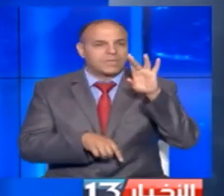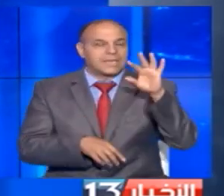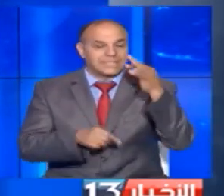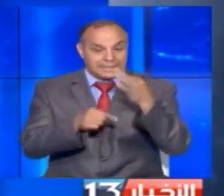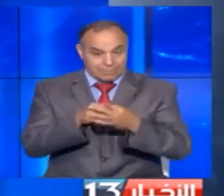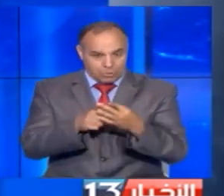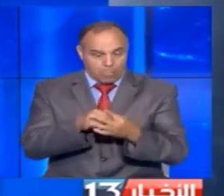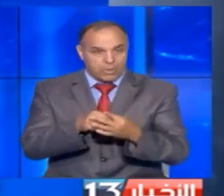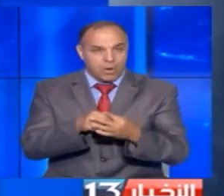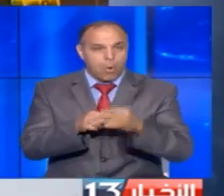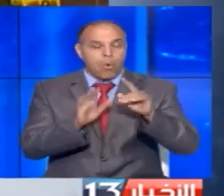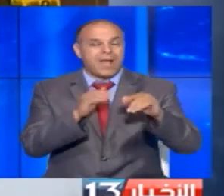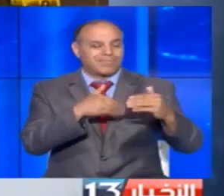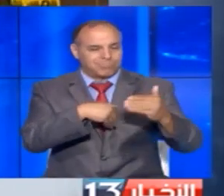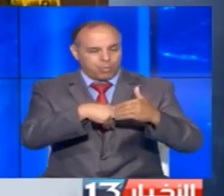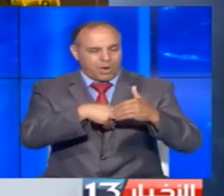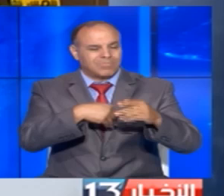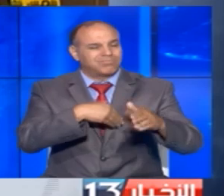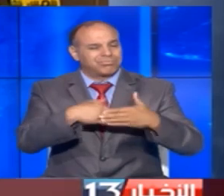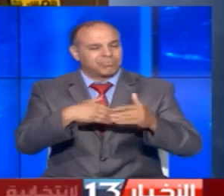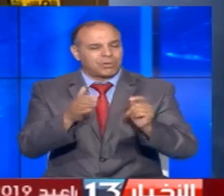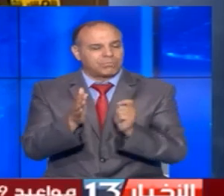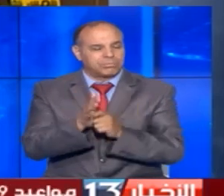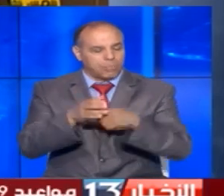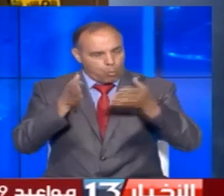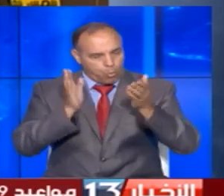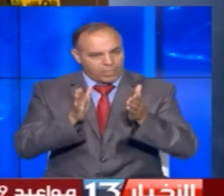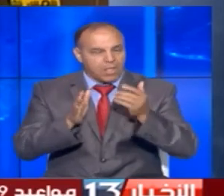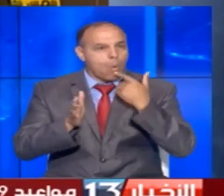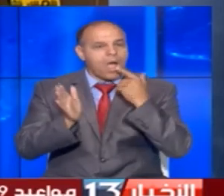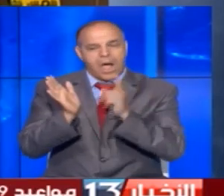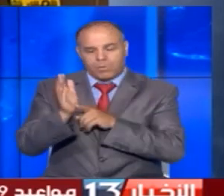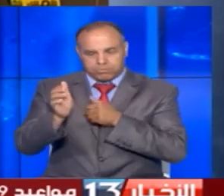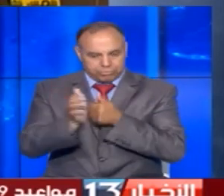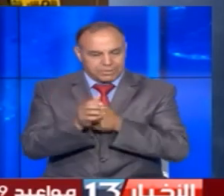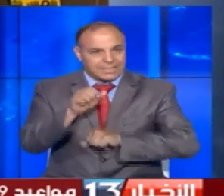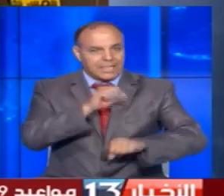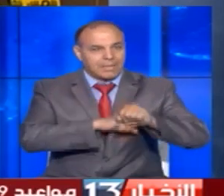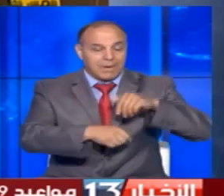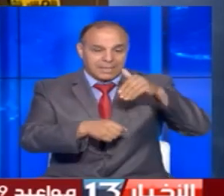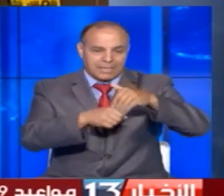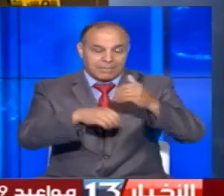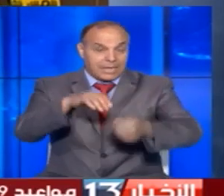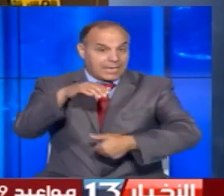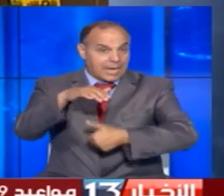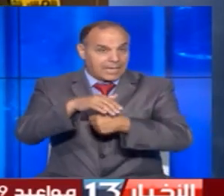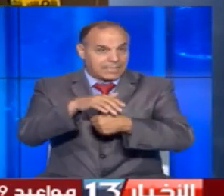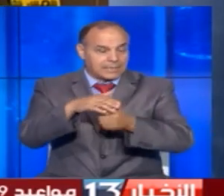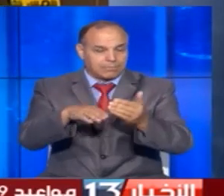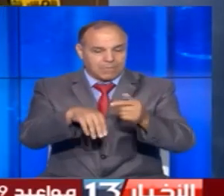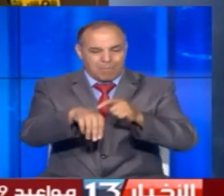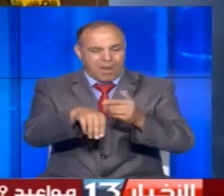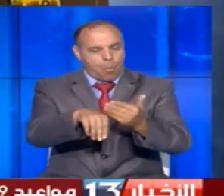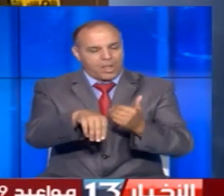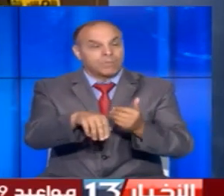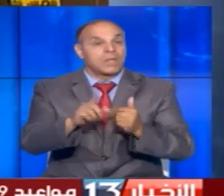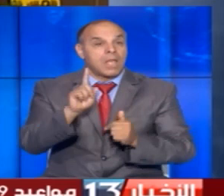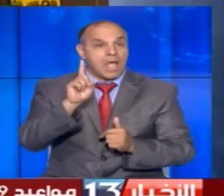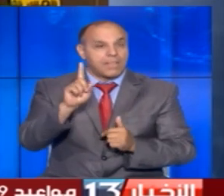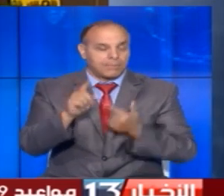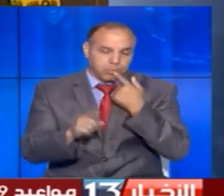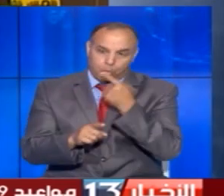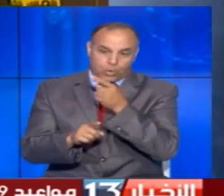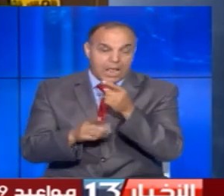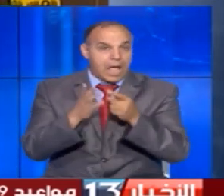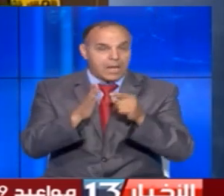سبتمبر هو اقرب اجل ممكن واقعي وقانونيا لتنظيم الانتخابات الرئاسيه السابقه لاوانها مشيرا